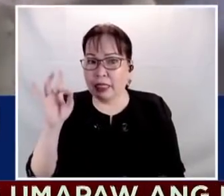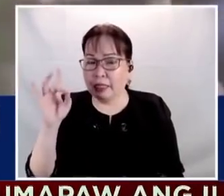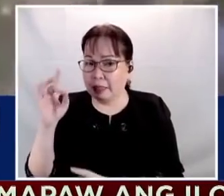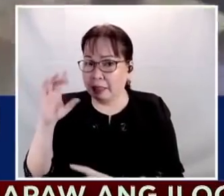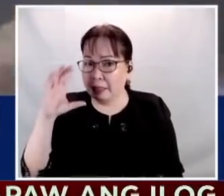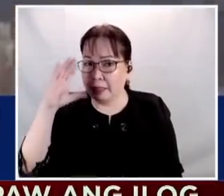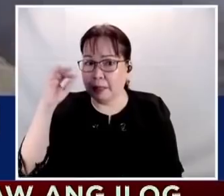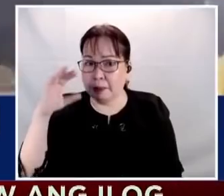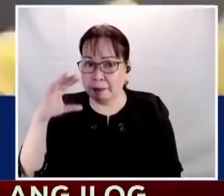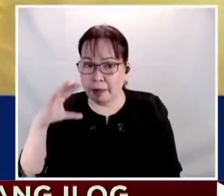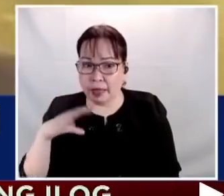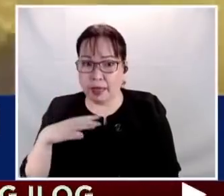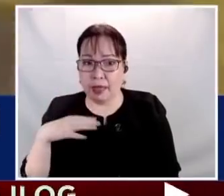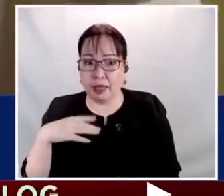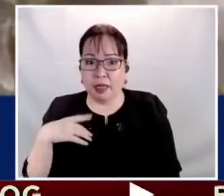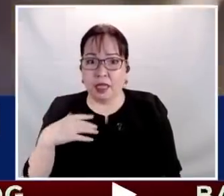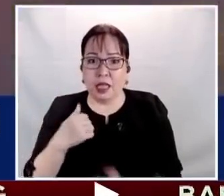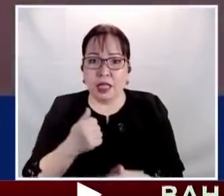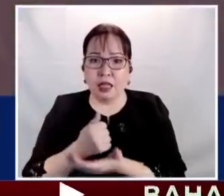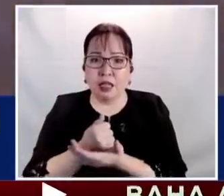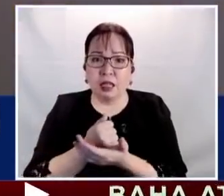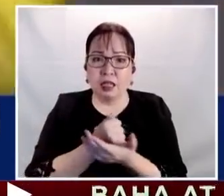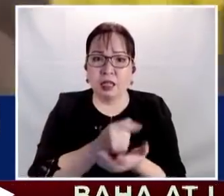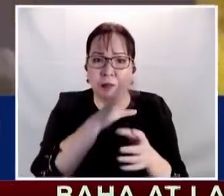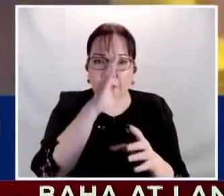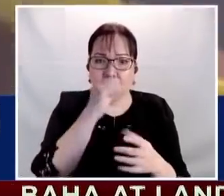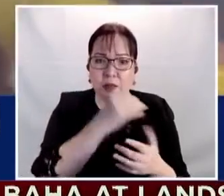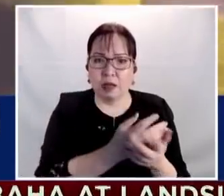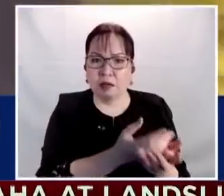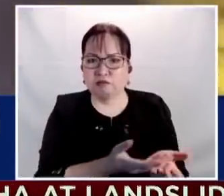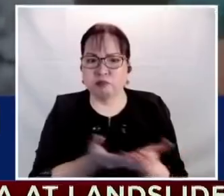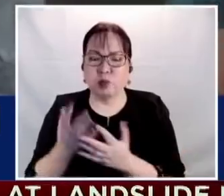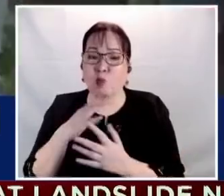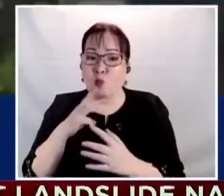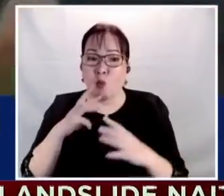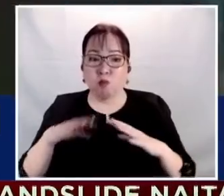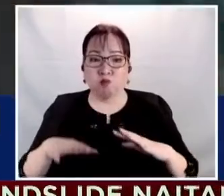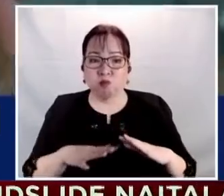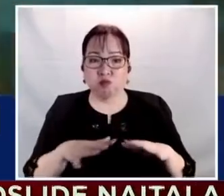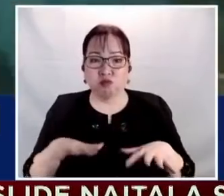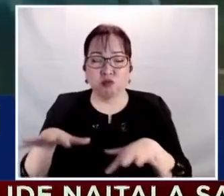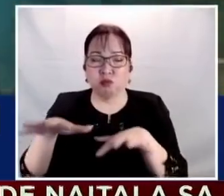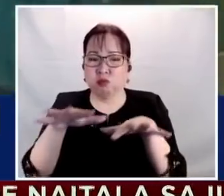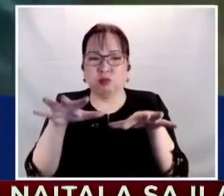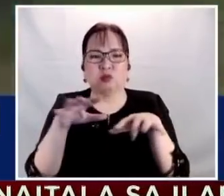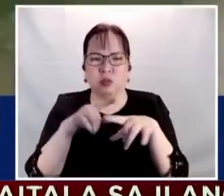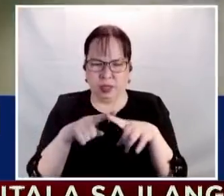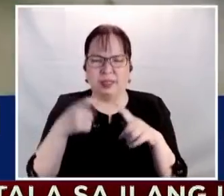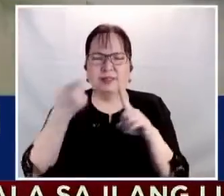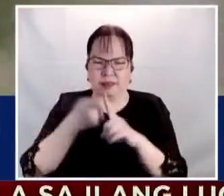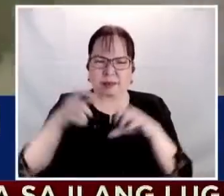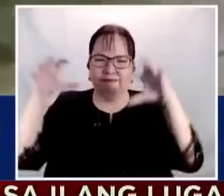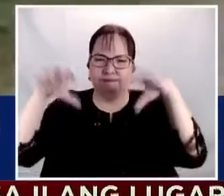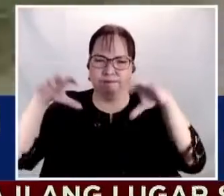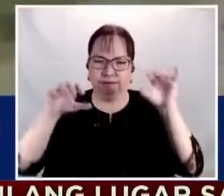Barangay Tabunok sa Hilongos, Leyte. Umapaw kasi ang tubig sa ilog dahil sa bagyo.